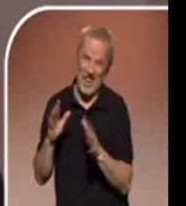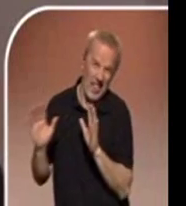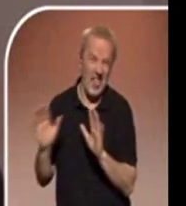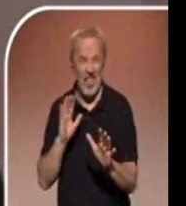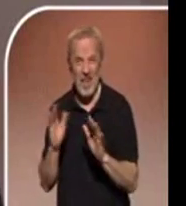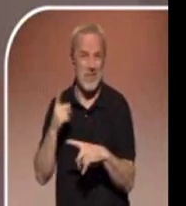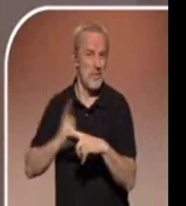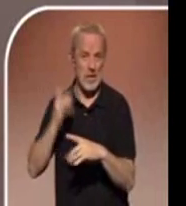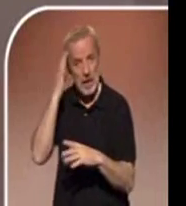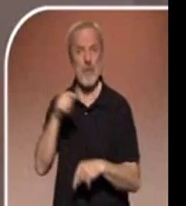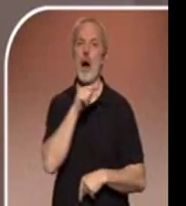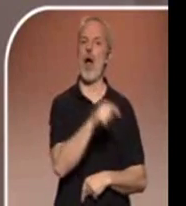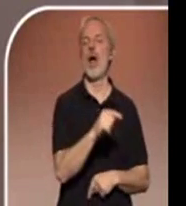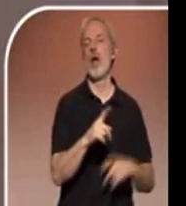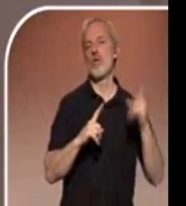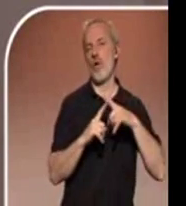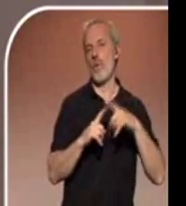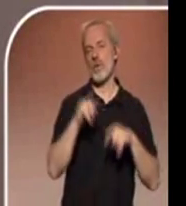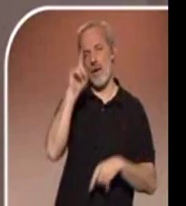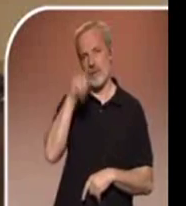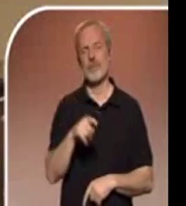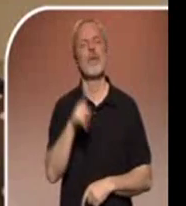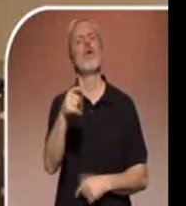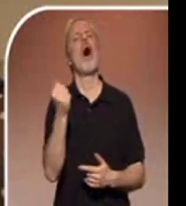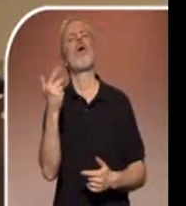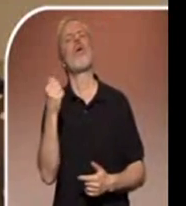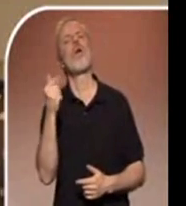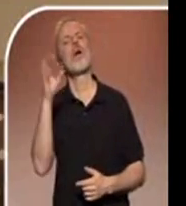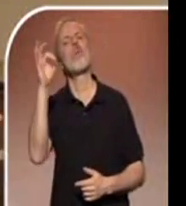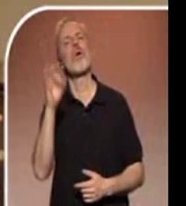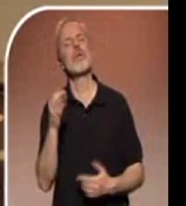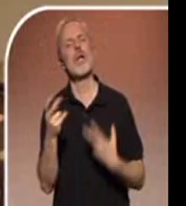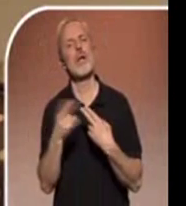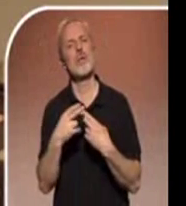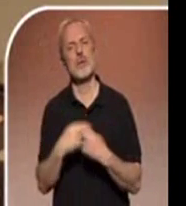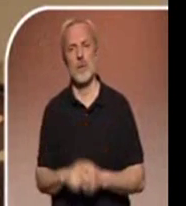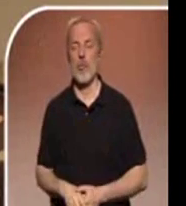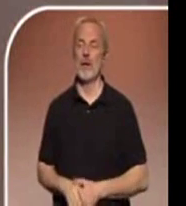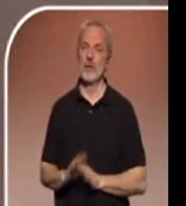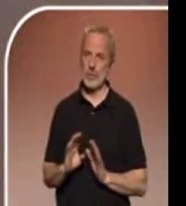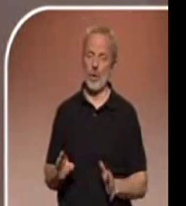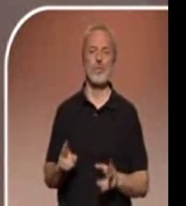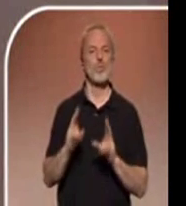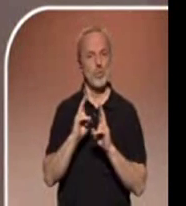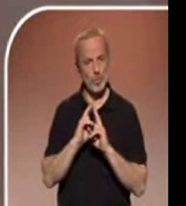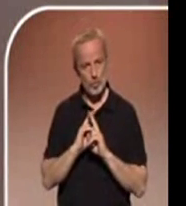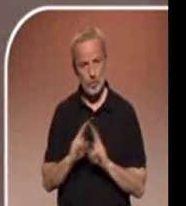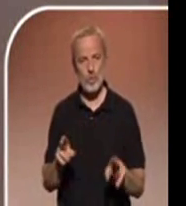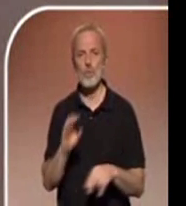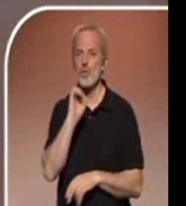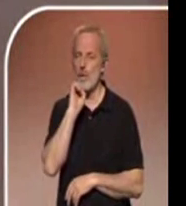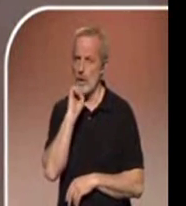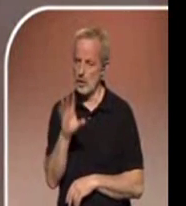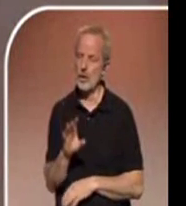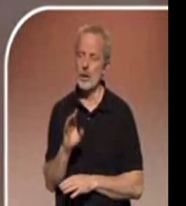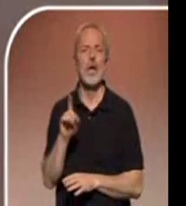užíváním hormonální antikoncepce. Jak je vysoké tady to riziko? To riziko je takové, že ono